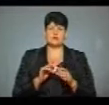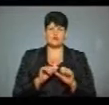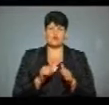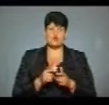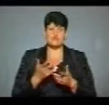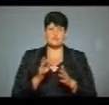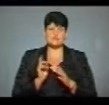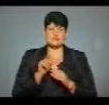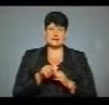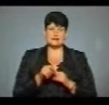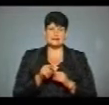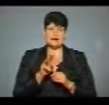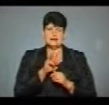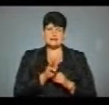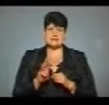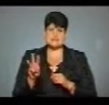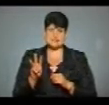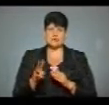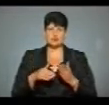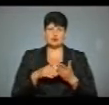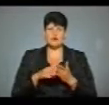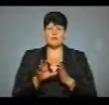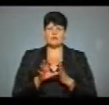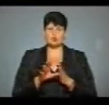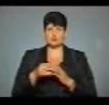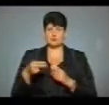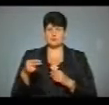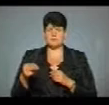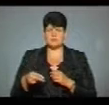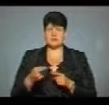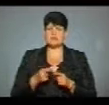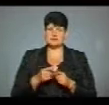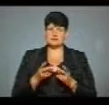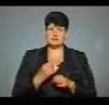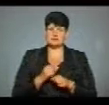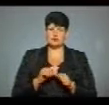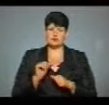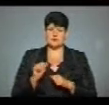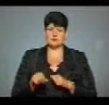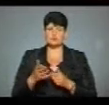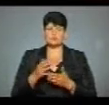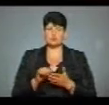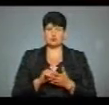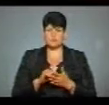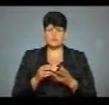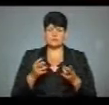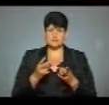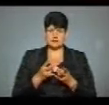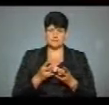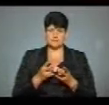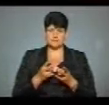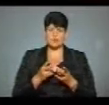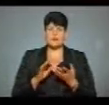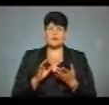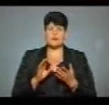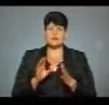ж зайти на сайт за допомогою електронного підпису. Такий треба зробити окремо. Якщо документи, які прикріплені до електронної